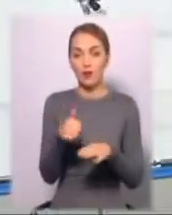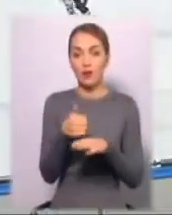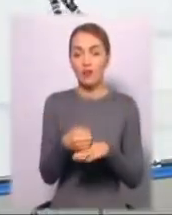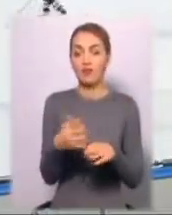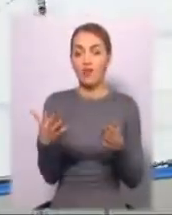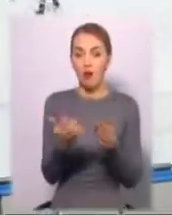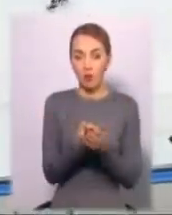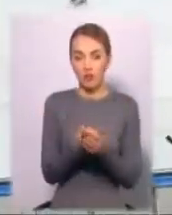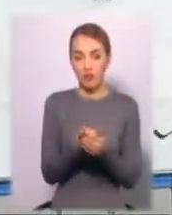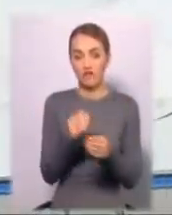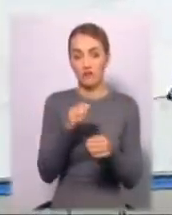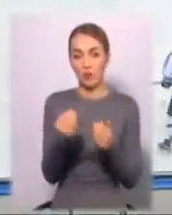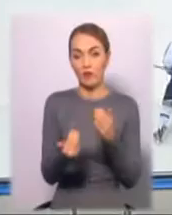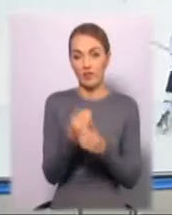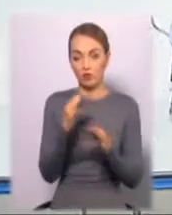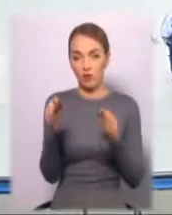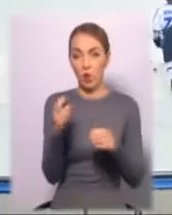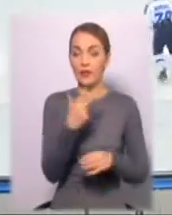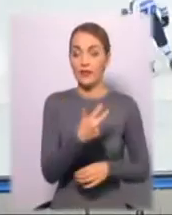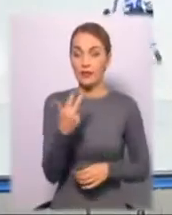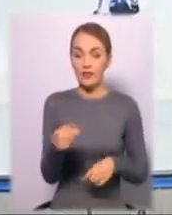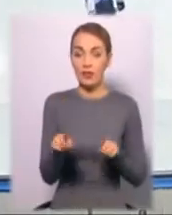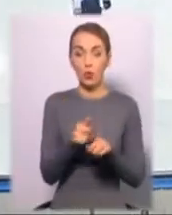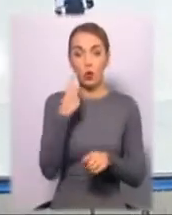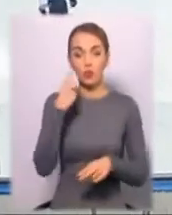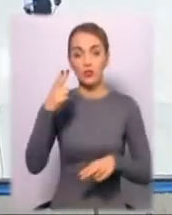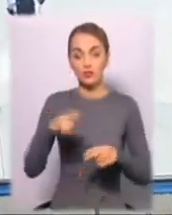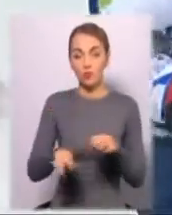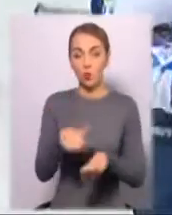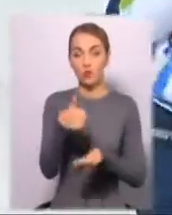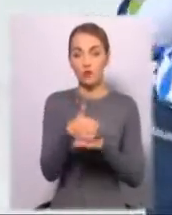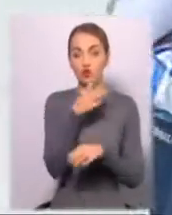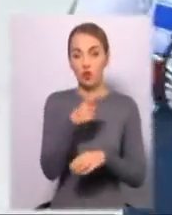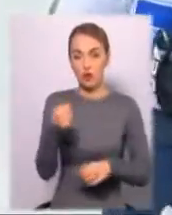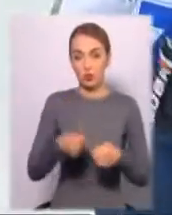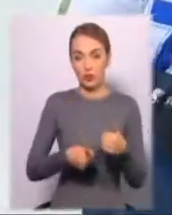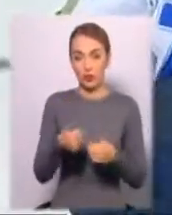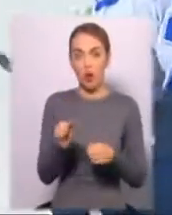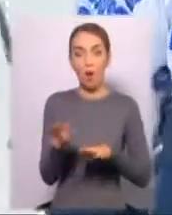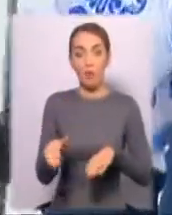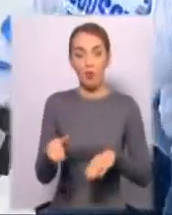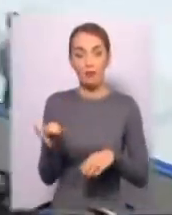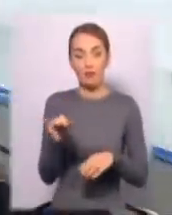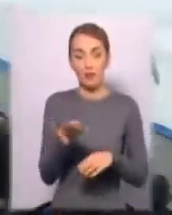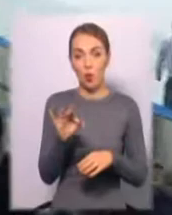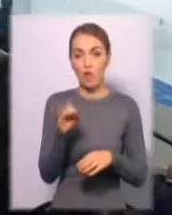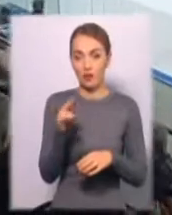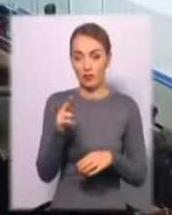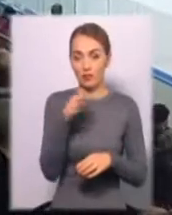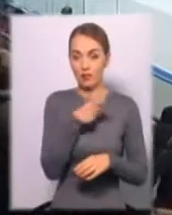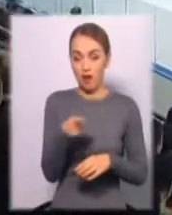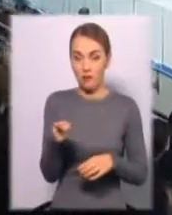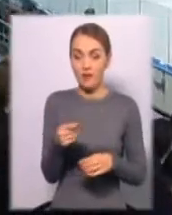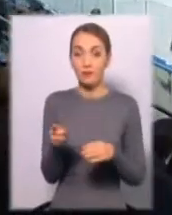вдавалося відновити рівновагу. 3-3 за такого рахунку завершився основний час поєдинку, а потім і овертайм. А от